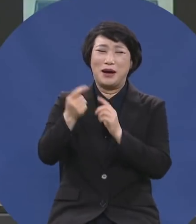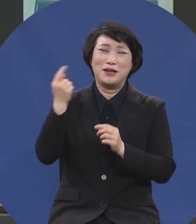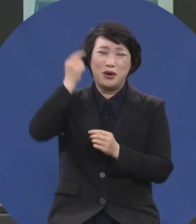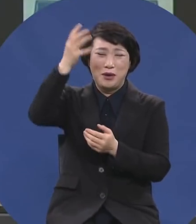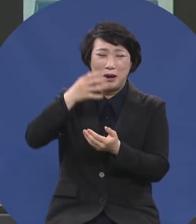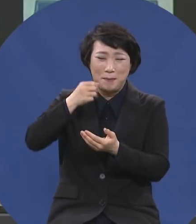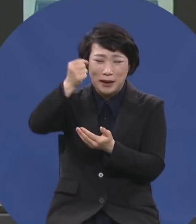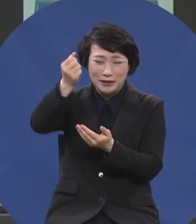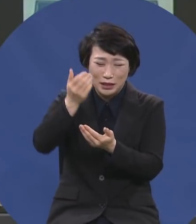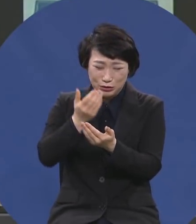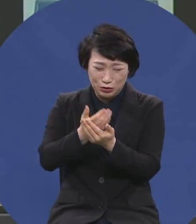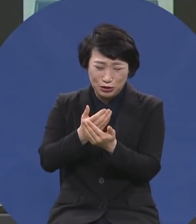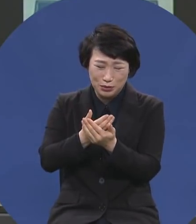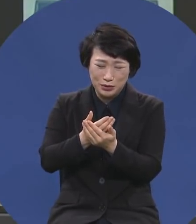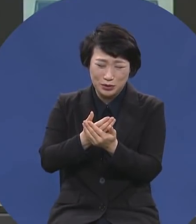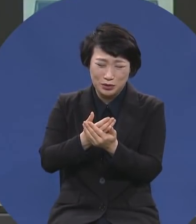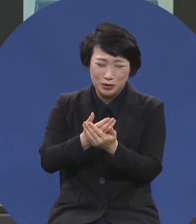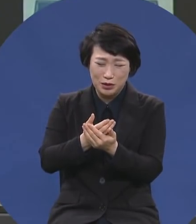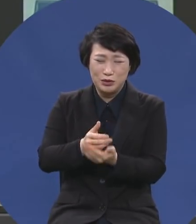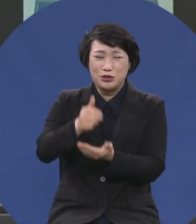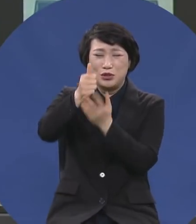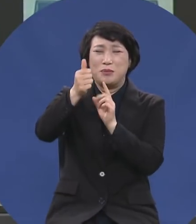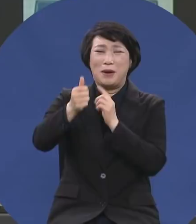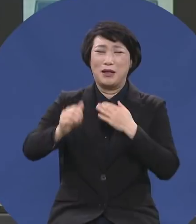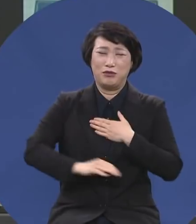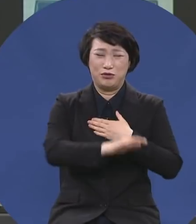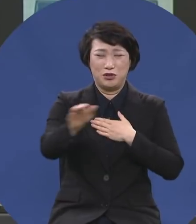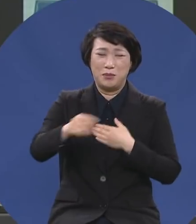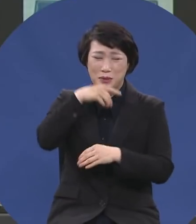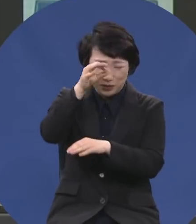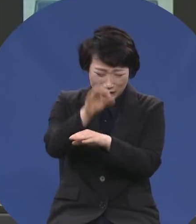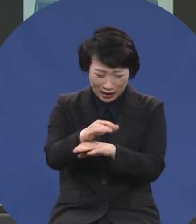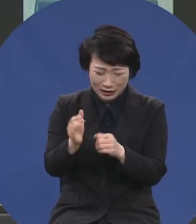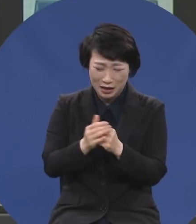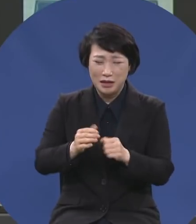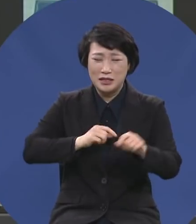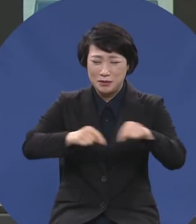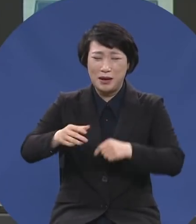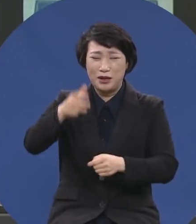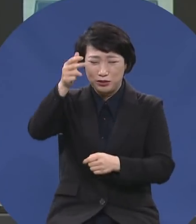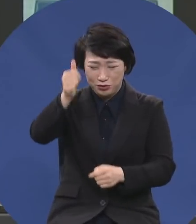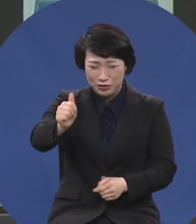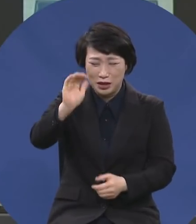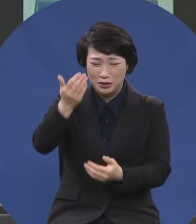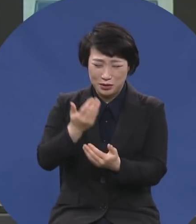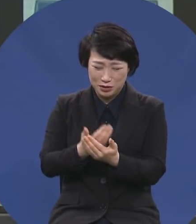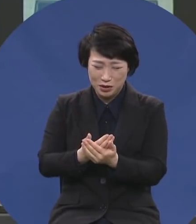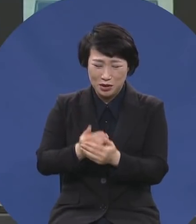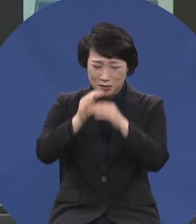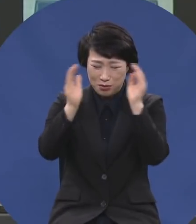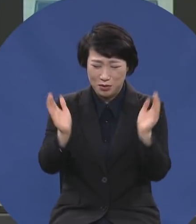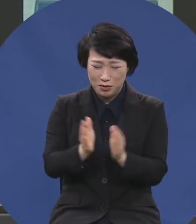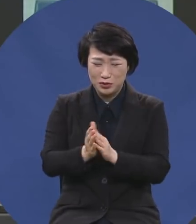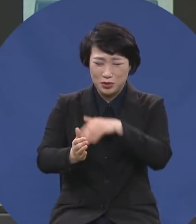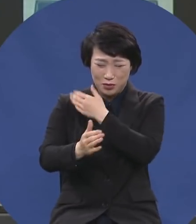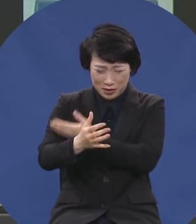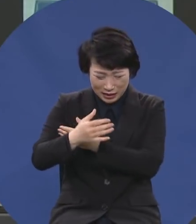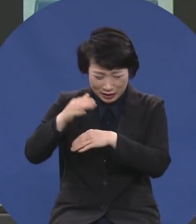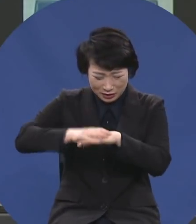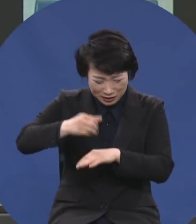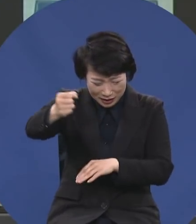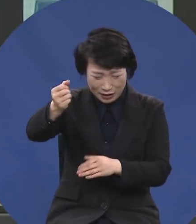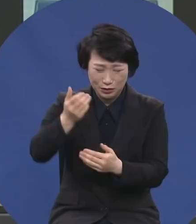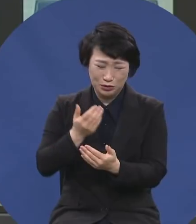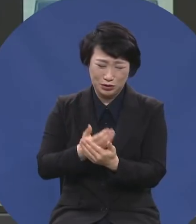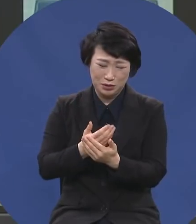영광을 받으시옵시고 주만 우리를 피로 값주고 샀으니 지배자가 되시고 모든 권한을